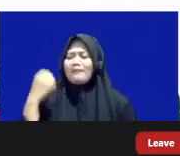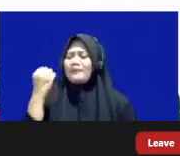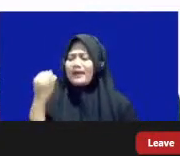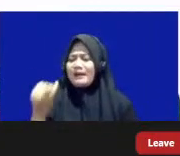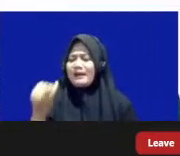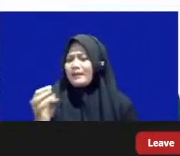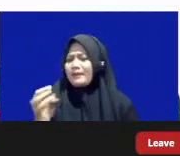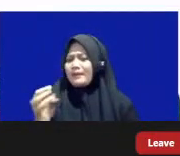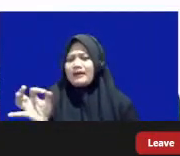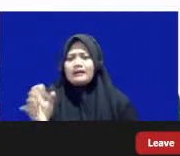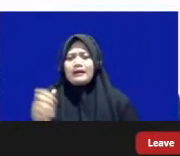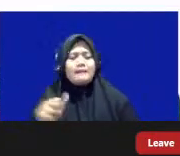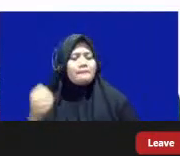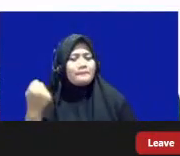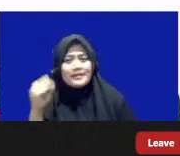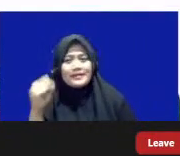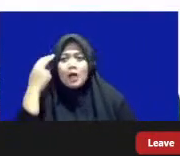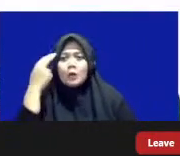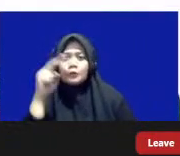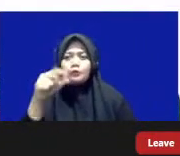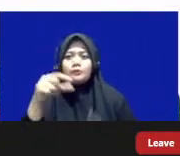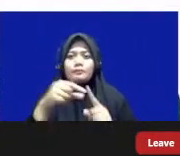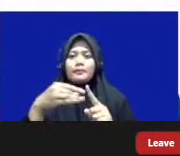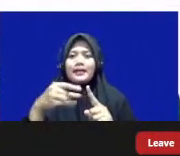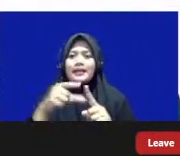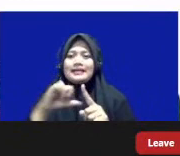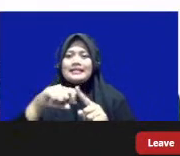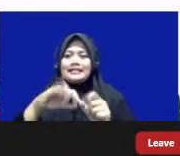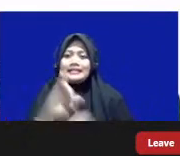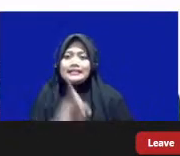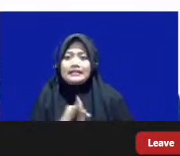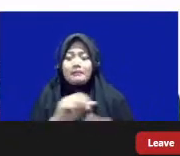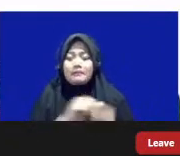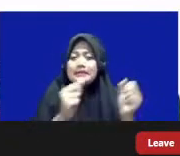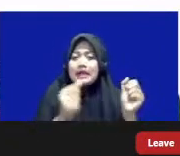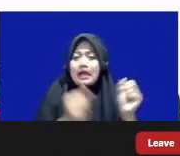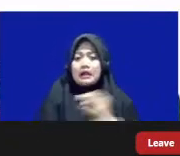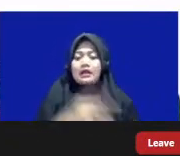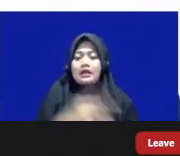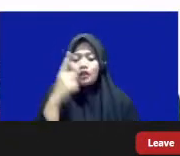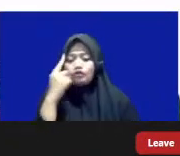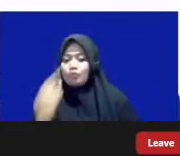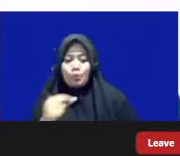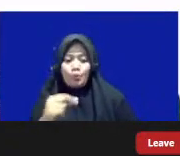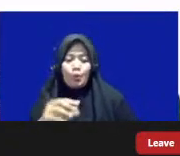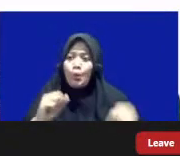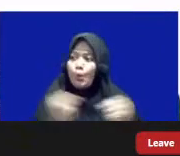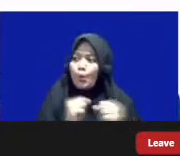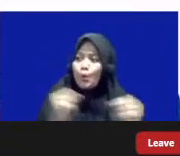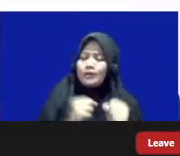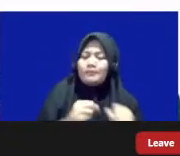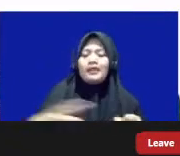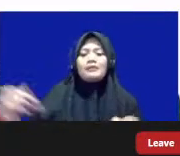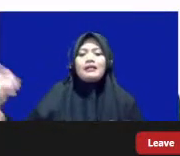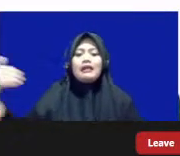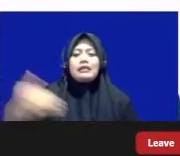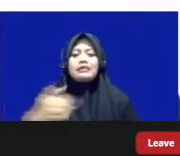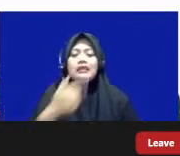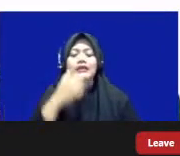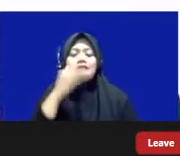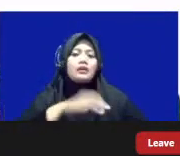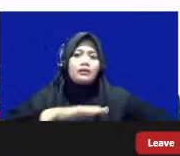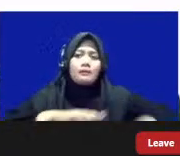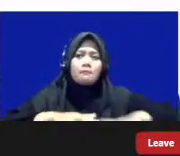bisa memprediksi kejadian bencana yang jauh datang tiba-tiba, seperti misalnya ada gempa bumi, ya